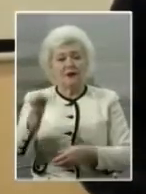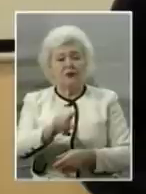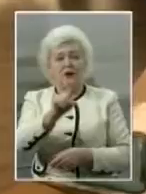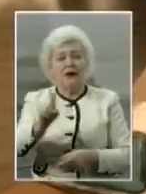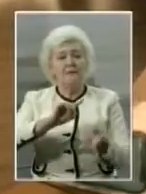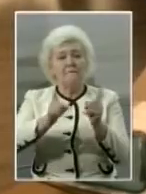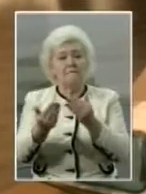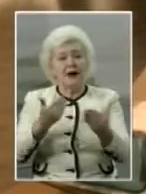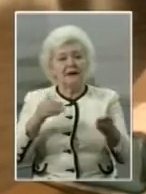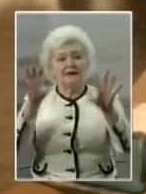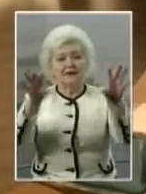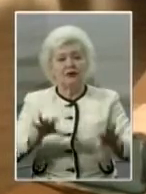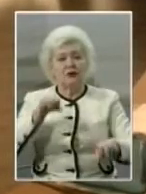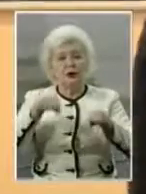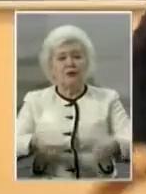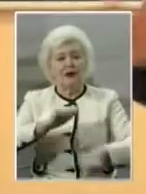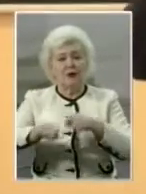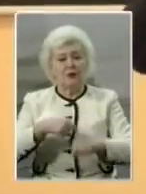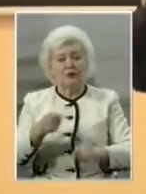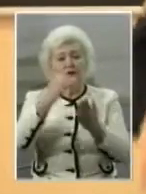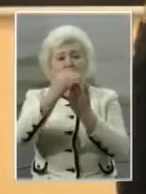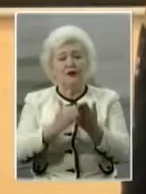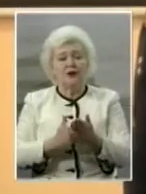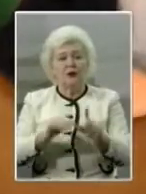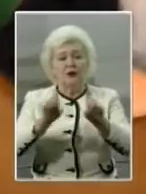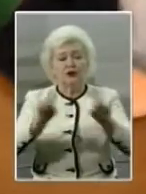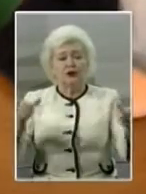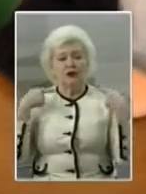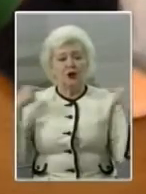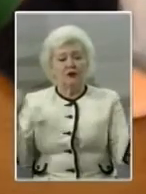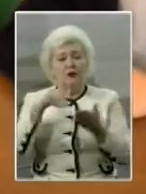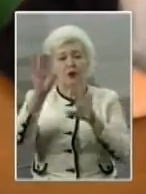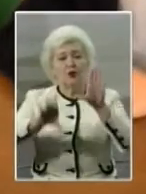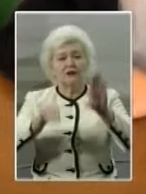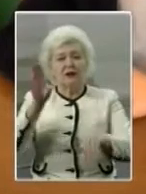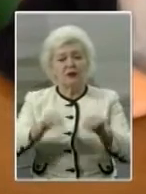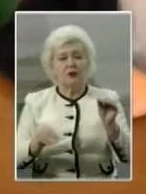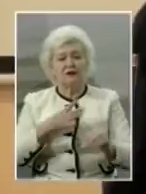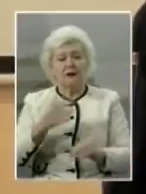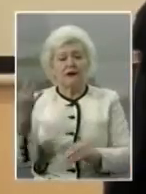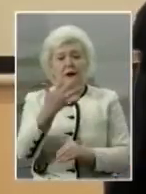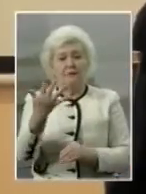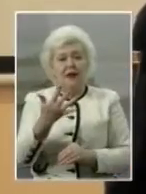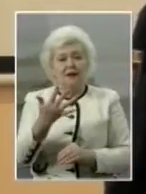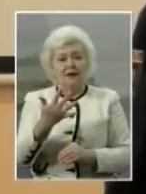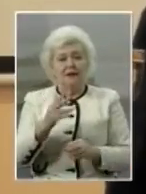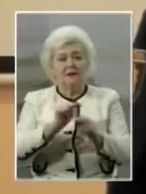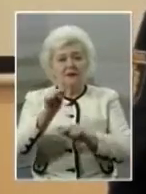перед законами за правопорушення. Програма «Шкільний офіцер поліції» розрахована на 25 занять. У